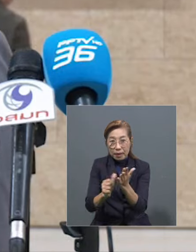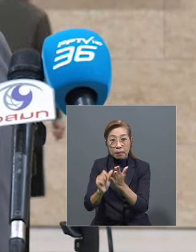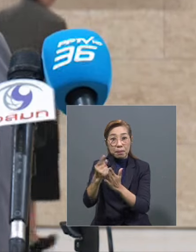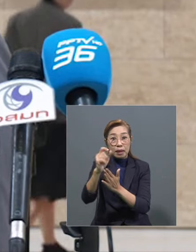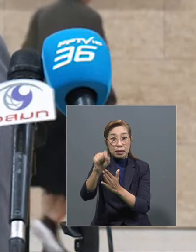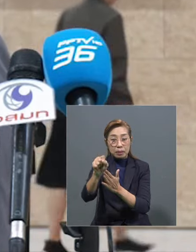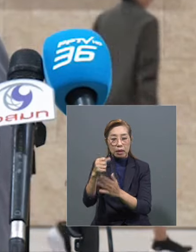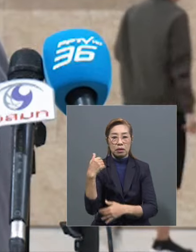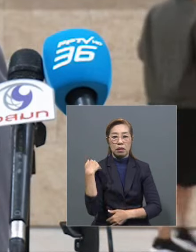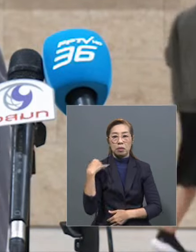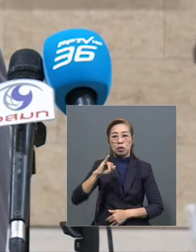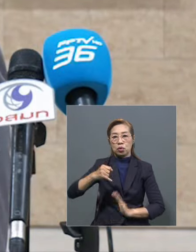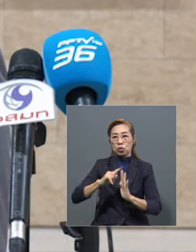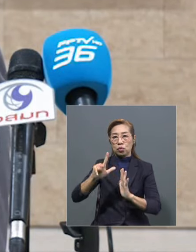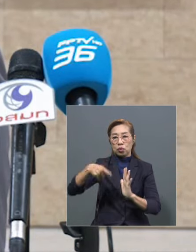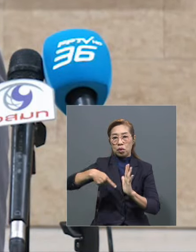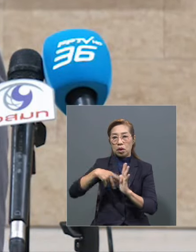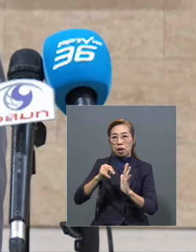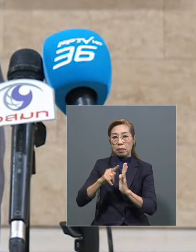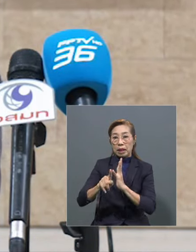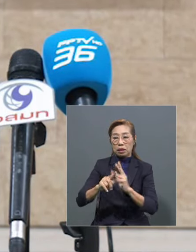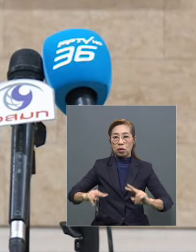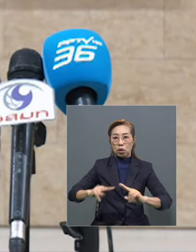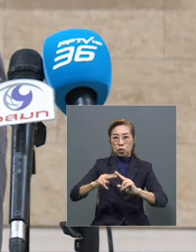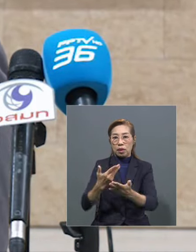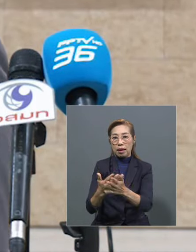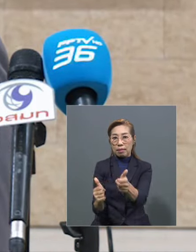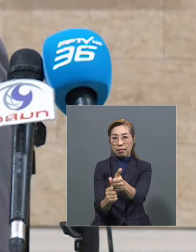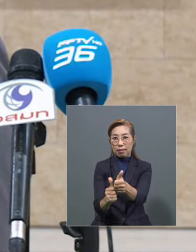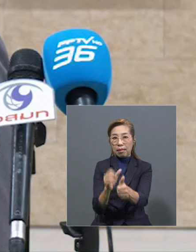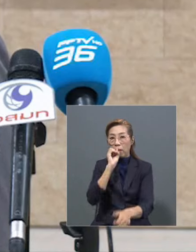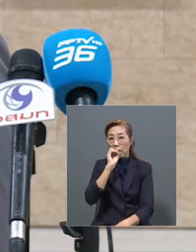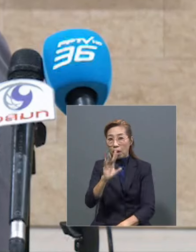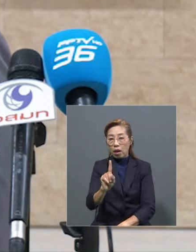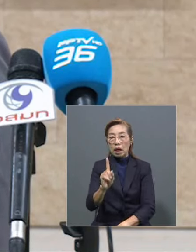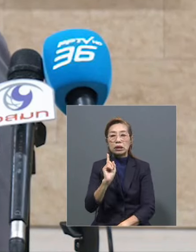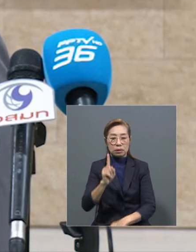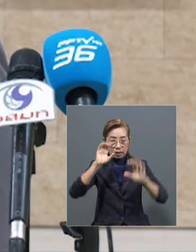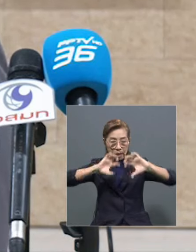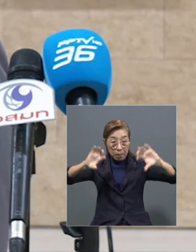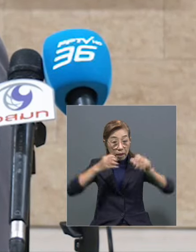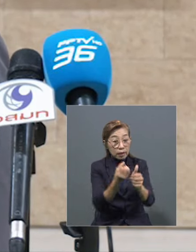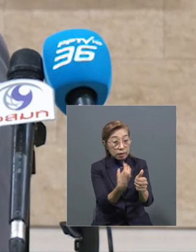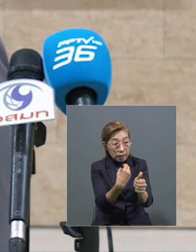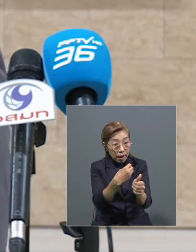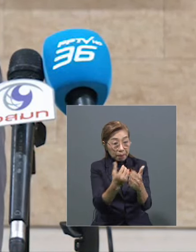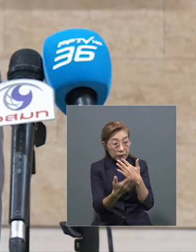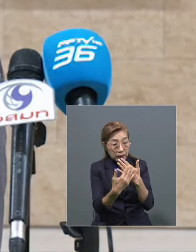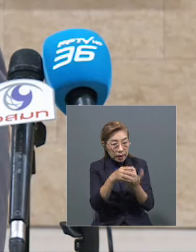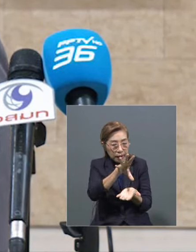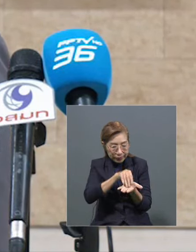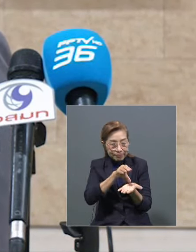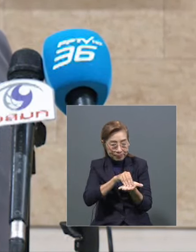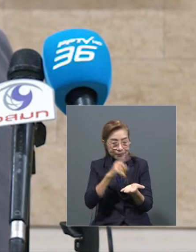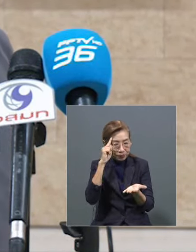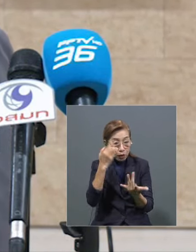เรื่องนี้นายจุลพันธ์อมรวิวัฒน์รัฐมนตรีช่วยว่าการกระทรวงการคลังท่านบอกว่าทางรัฐบาลรับฟังแล้วก็นายกรัฐมนตรีคงจะ